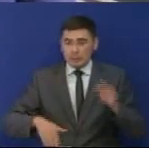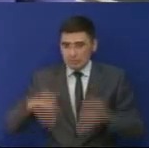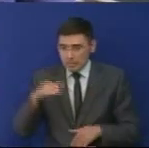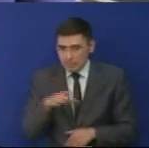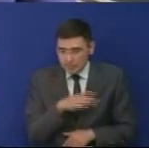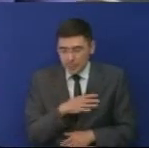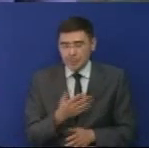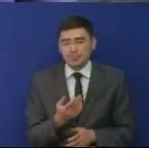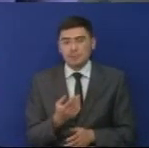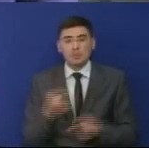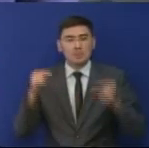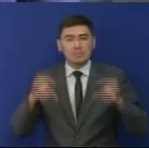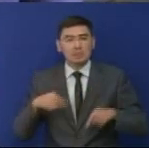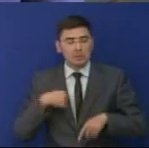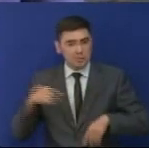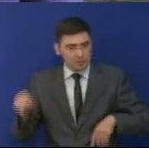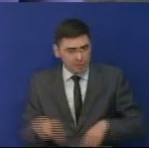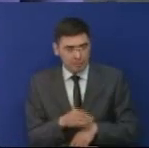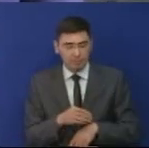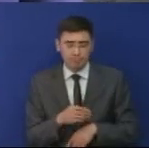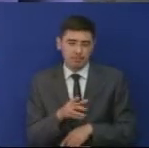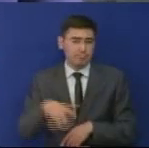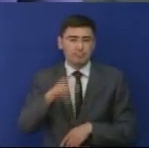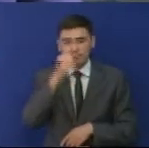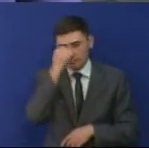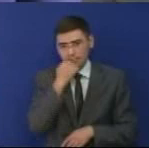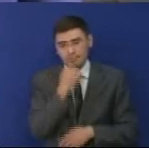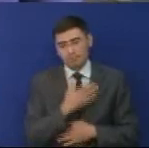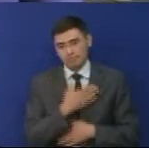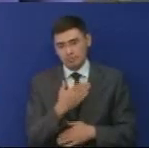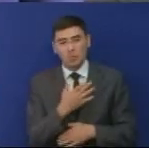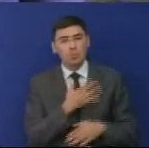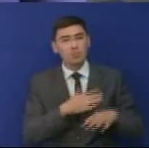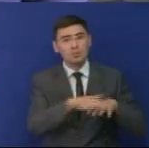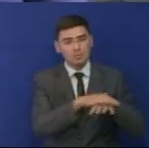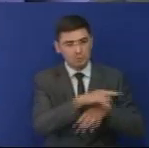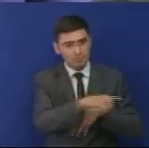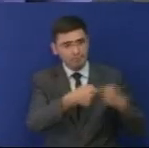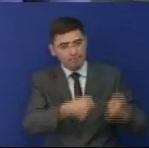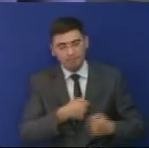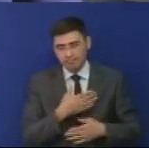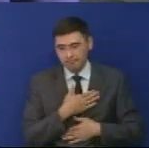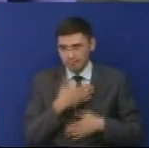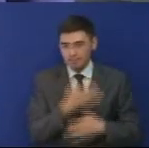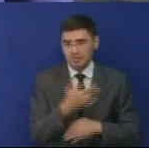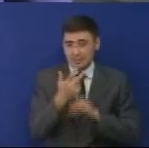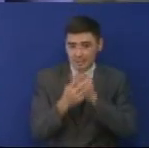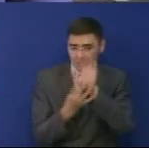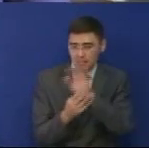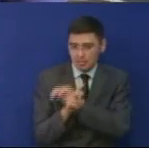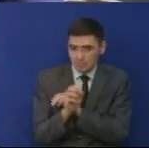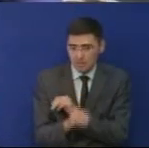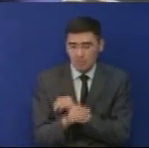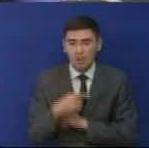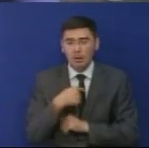Это место, где я учился, здесь я женился. Всем большое спасибо. Спасибо моему народу и их поддержке. За 39 лет, как я